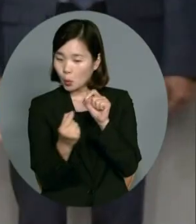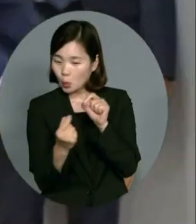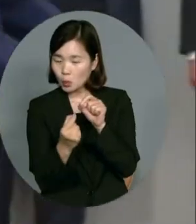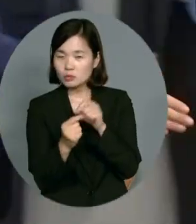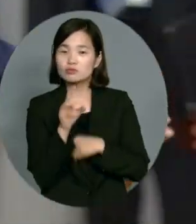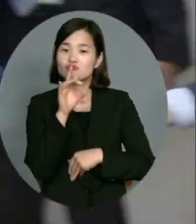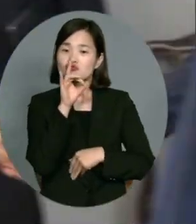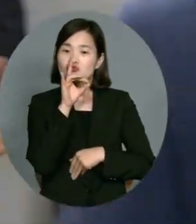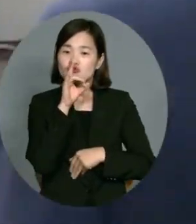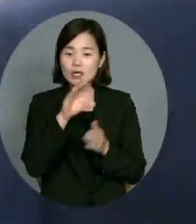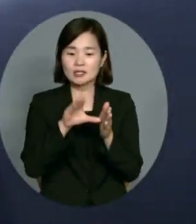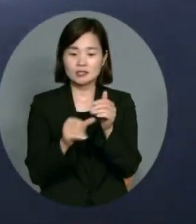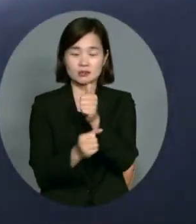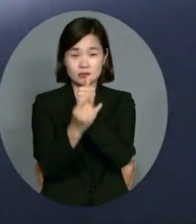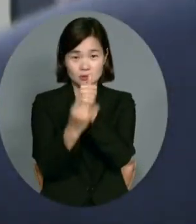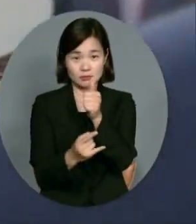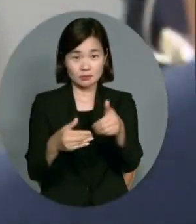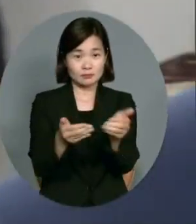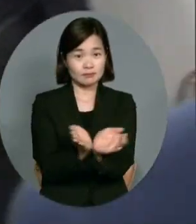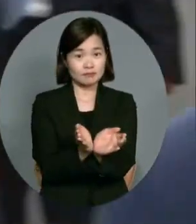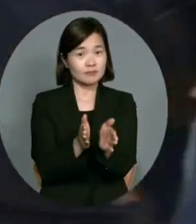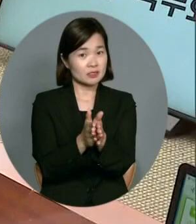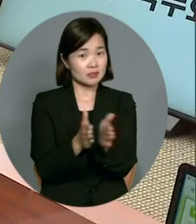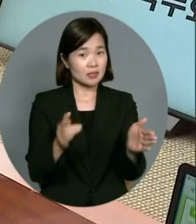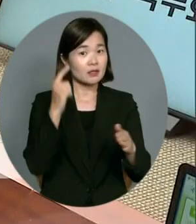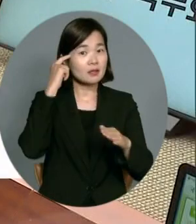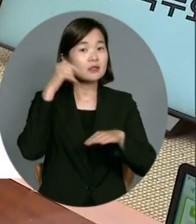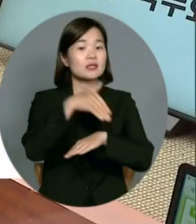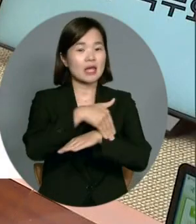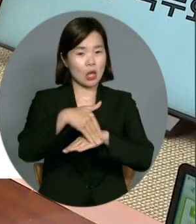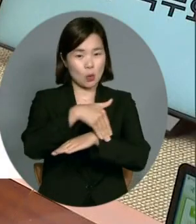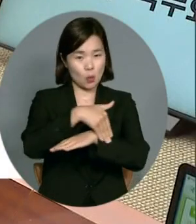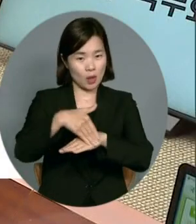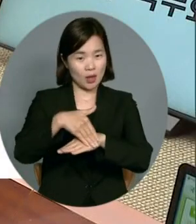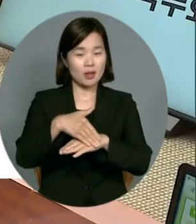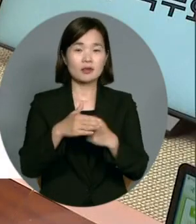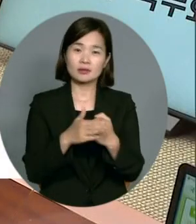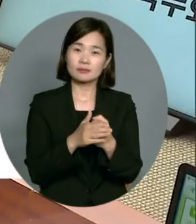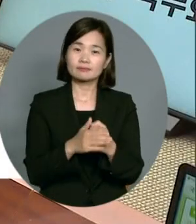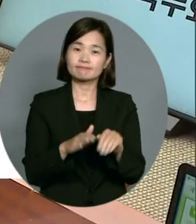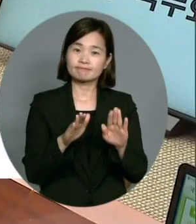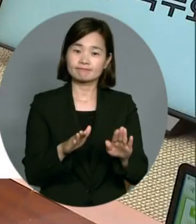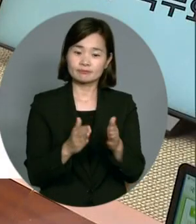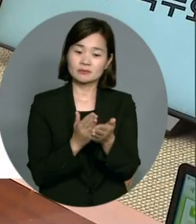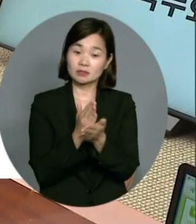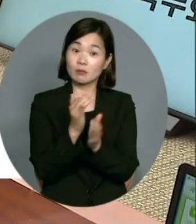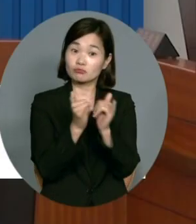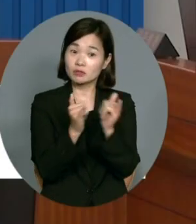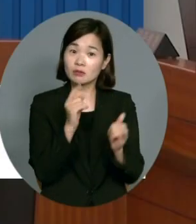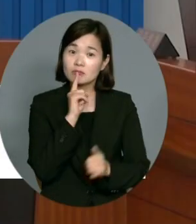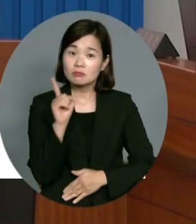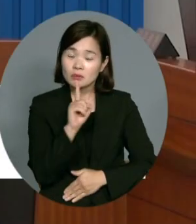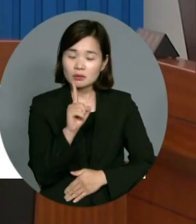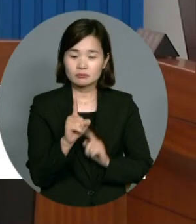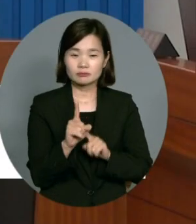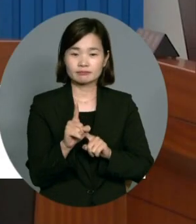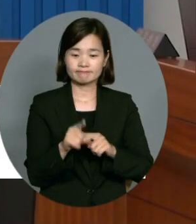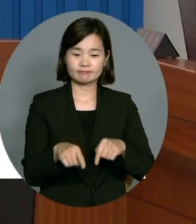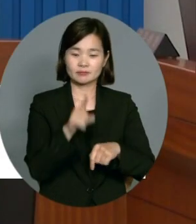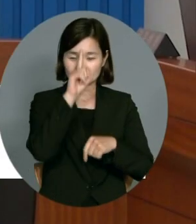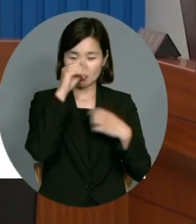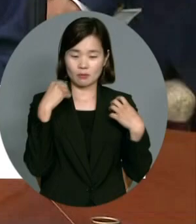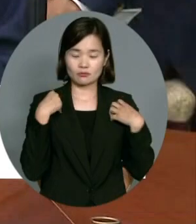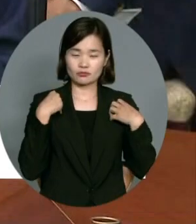출범할 계획입니다. 대통령 직속 자문위원회라는 전망이 나온 가운데 전문가들은 부총리급의